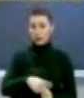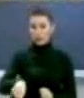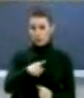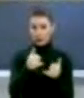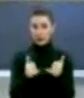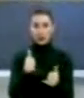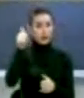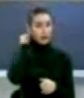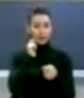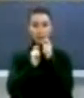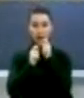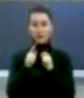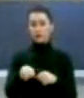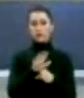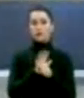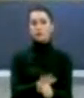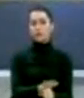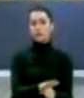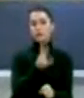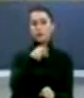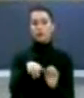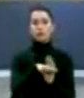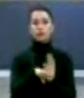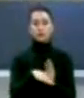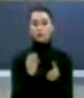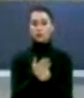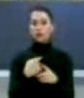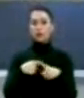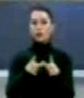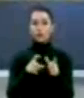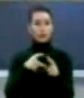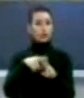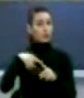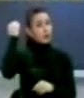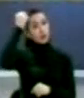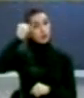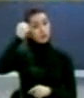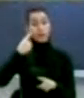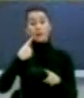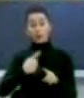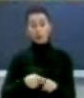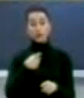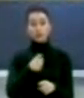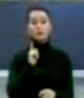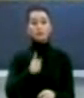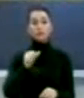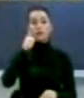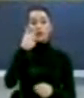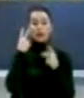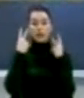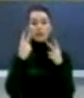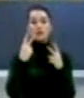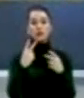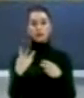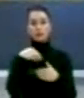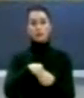marveshje djeshit, e keni shkel kushtetutën e Kosovës, edhe konventa e cila duhet me qenë parim uzus në një prifushave të